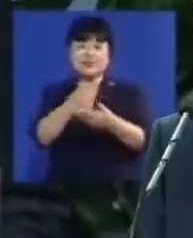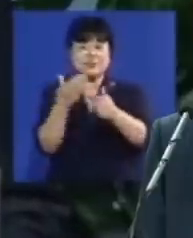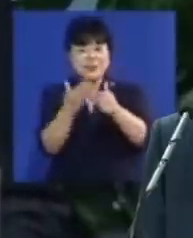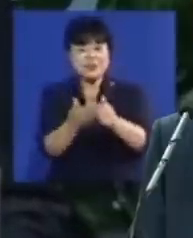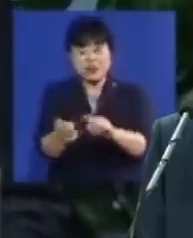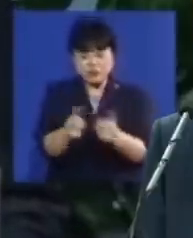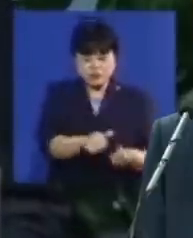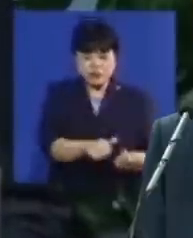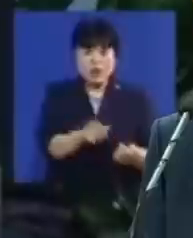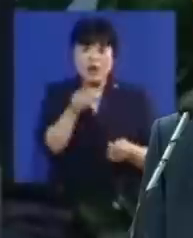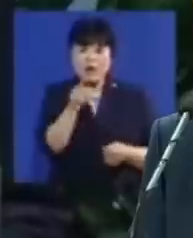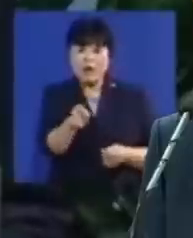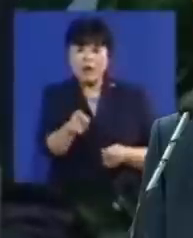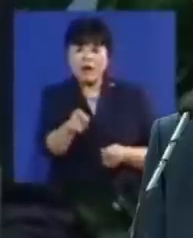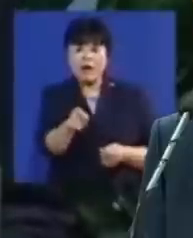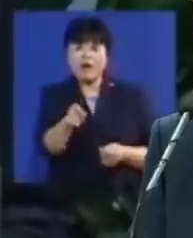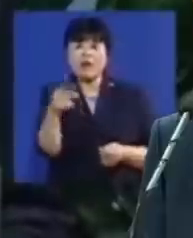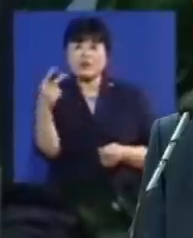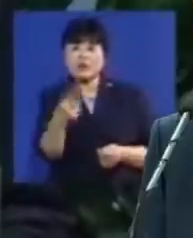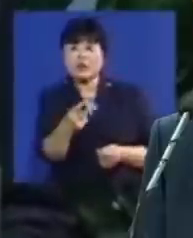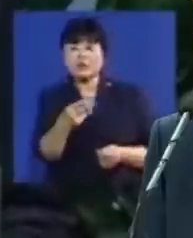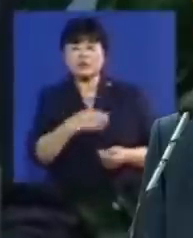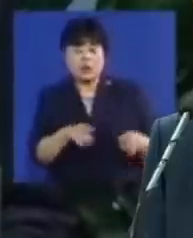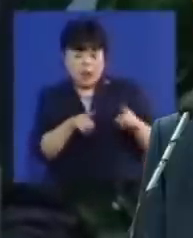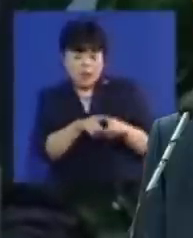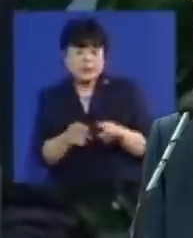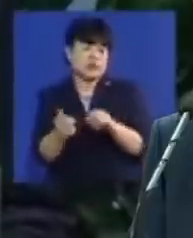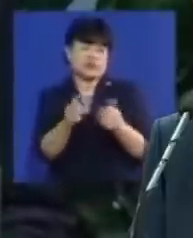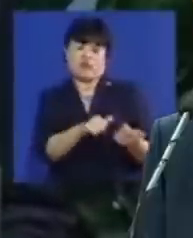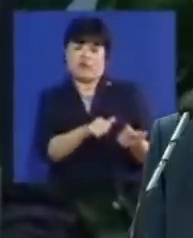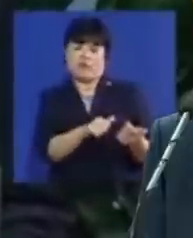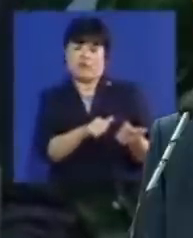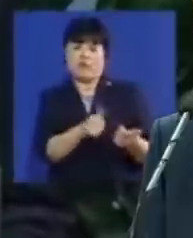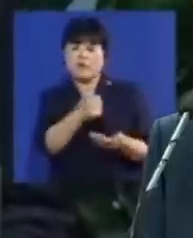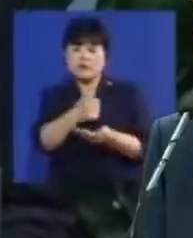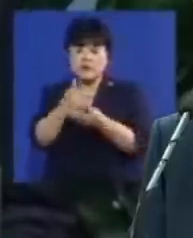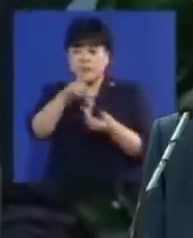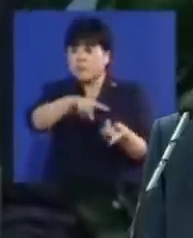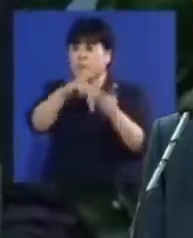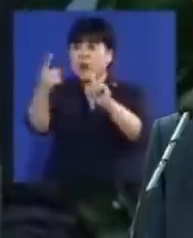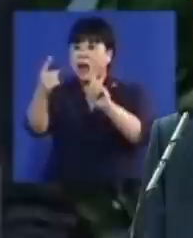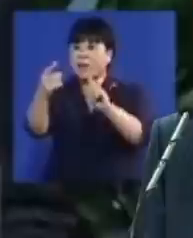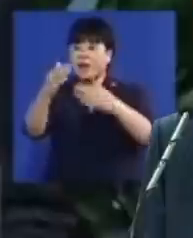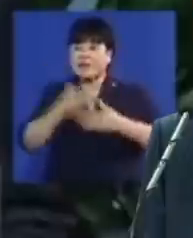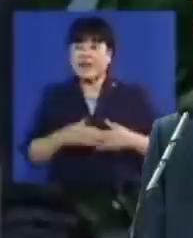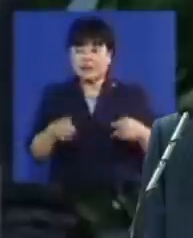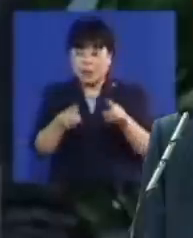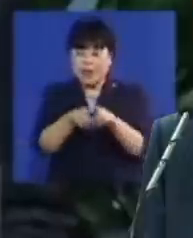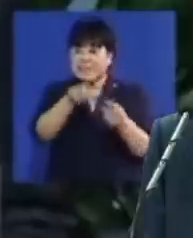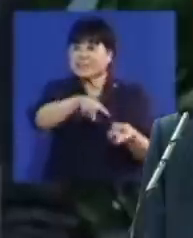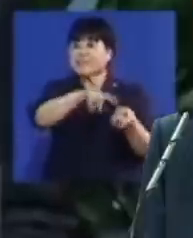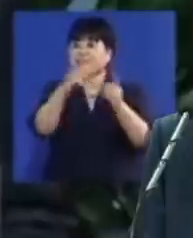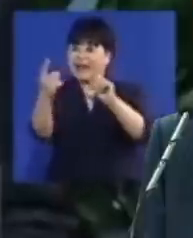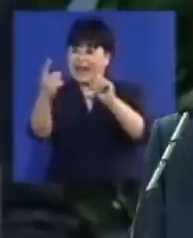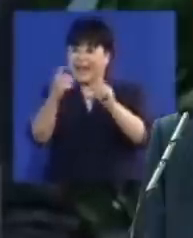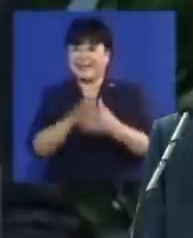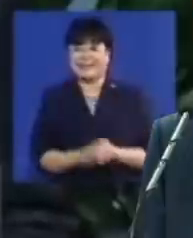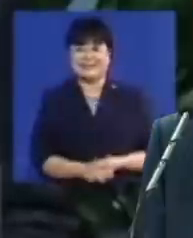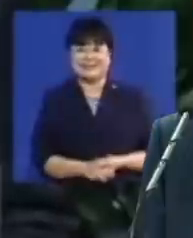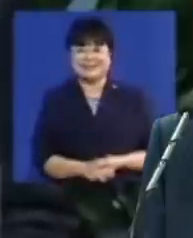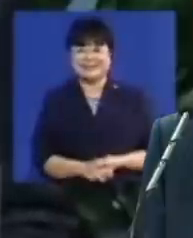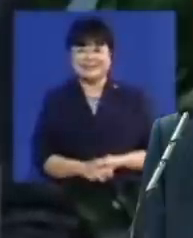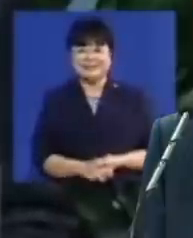주님께서 죽으신 것 저도 같이 죽습니다. 주님 부활하신 것 저도 같이 부활하게 하여